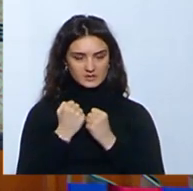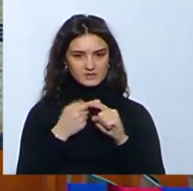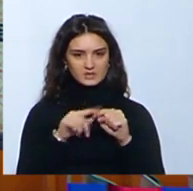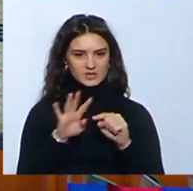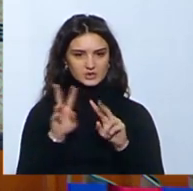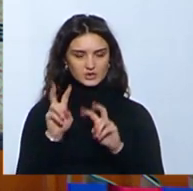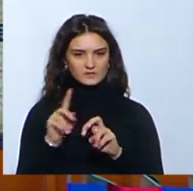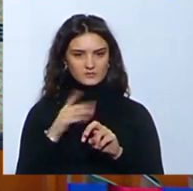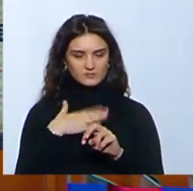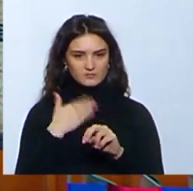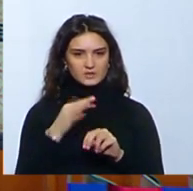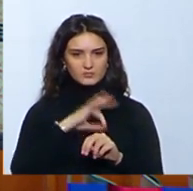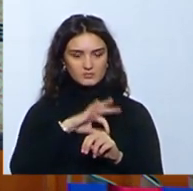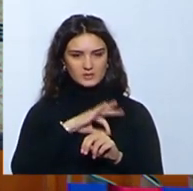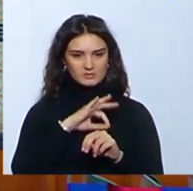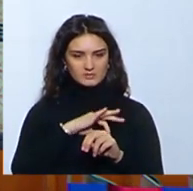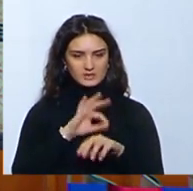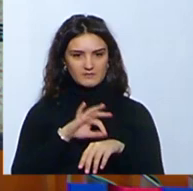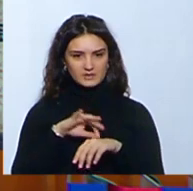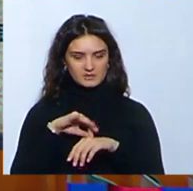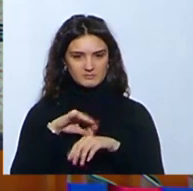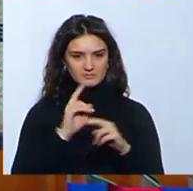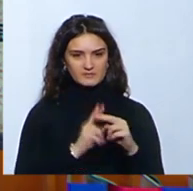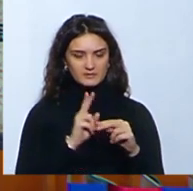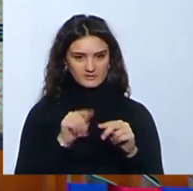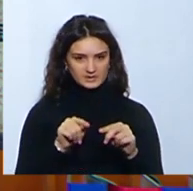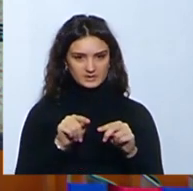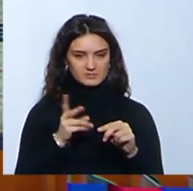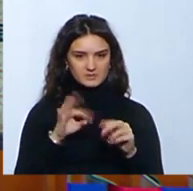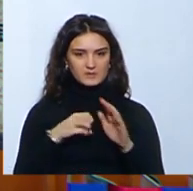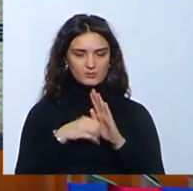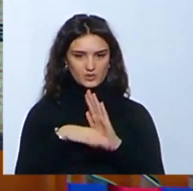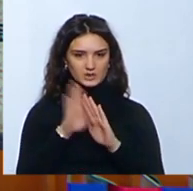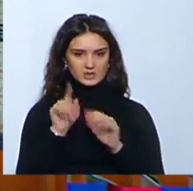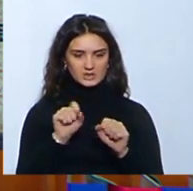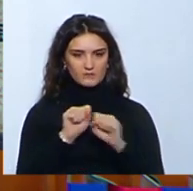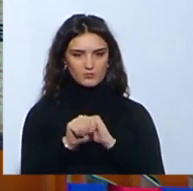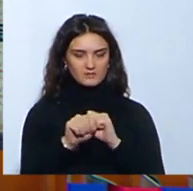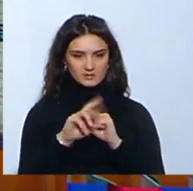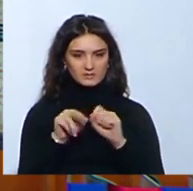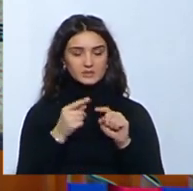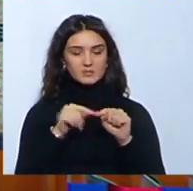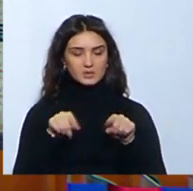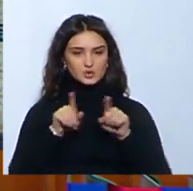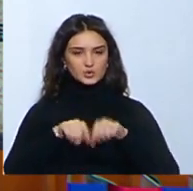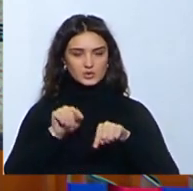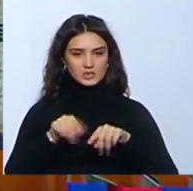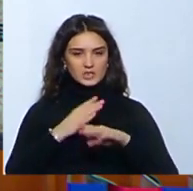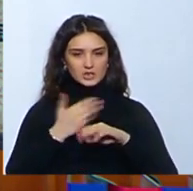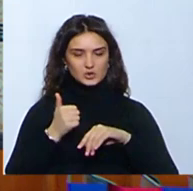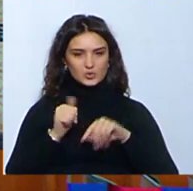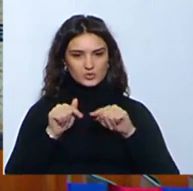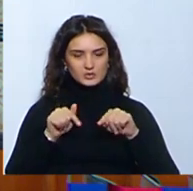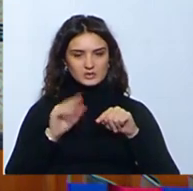არ ნიშნავს, რომ ჩვენ მათი მოხმარებით დაავადებებს ავიცილებთ თავიდან, მაგრამ უკეთ გავუმკლავდებით და მათ შორის აქ არის